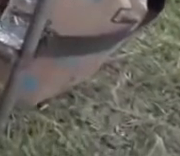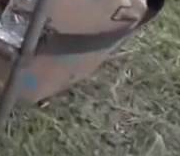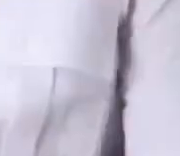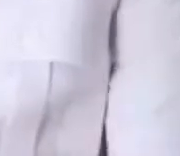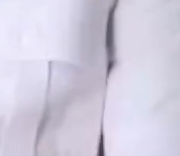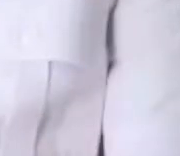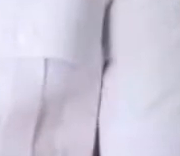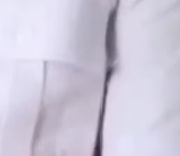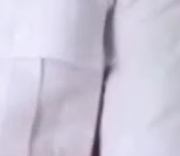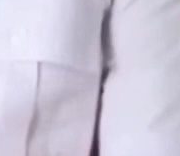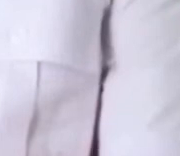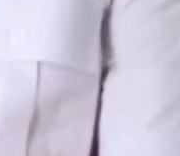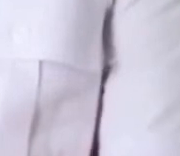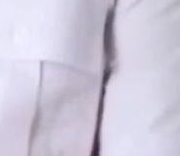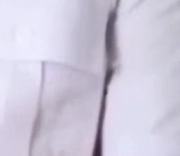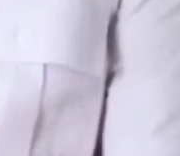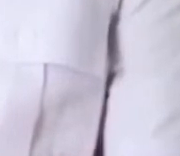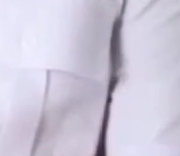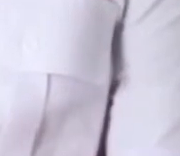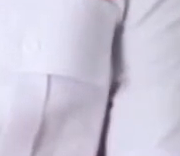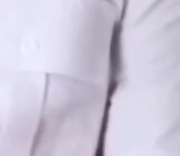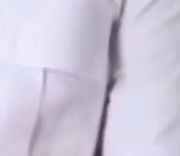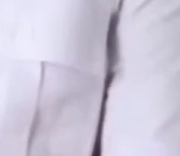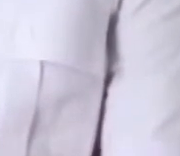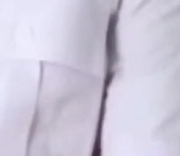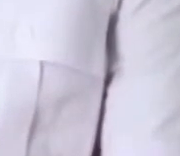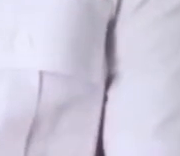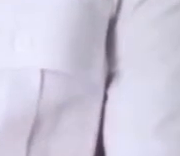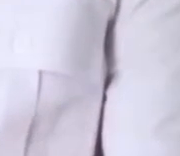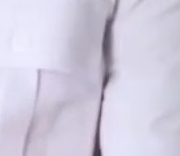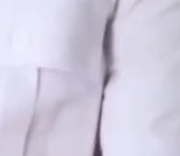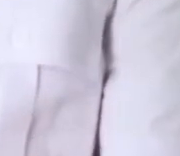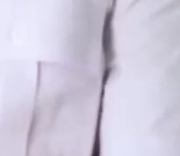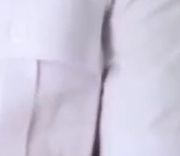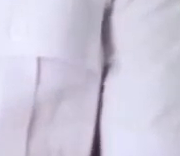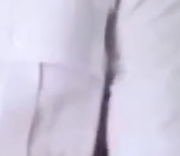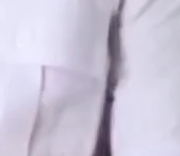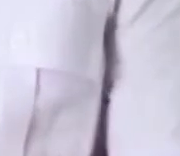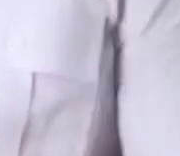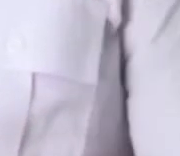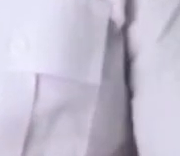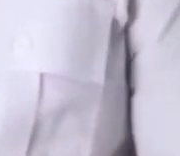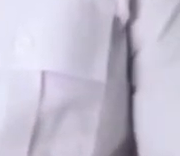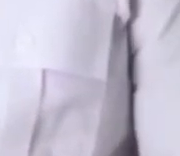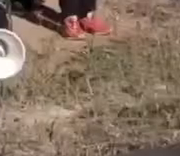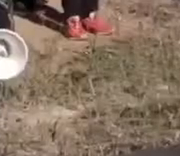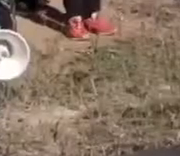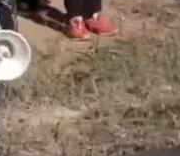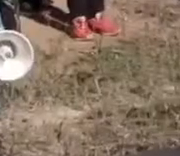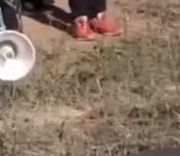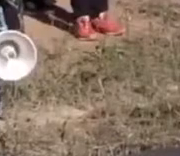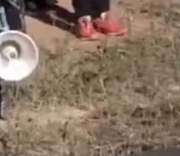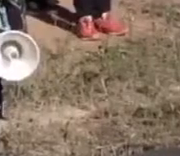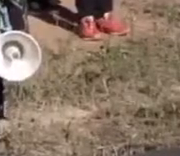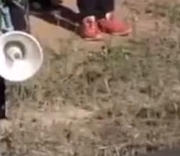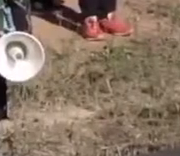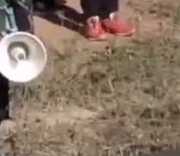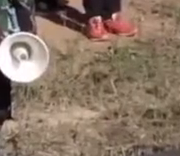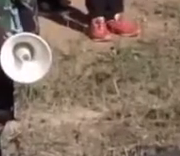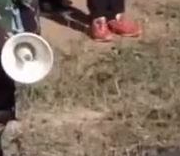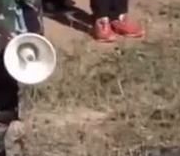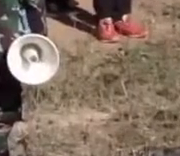Tagana ini ada penjenjangan, Tagana Muda, terus Tagana Madya, dan Tagana Utama. Tagana Muda ini